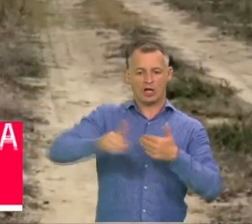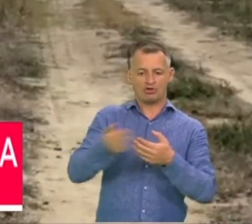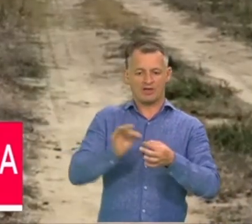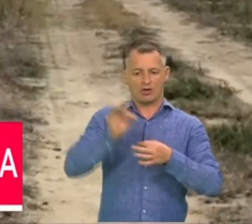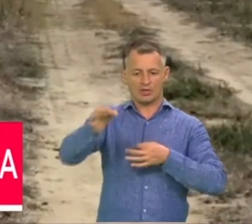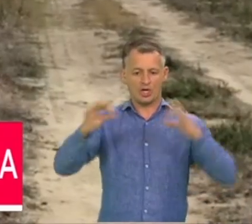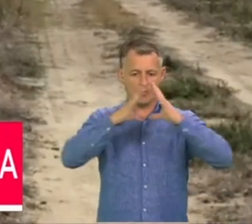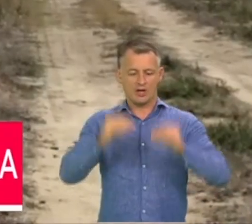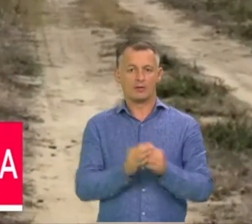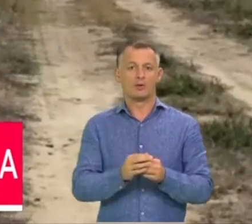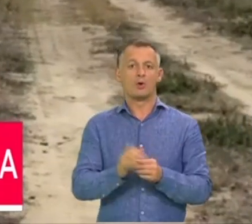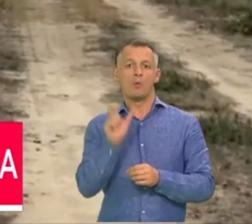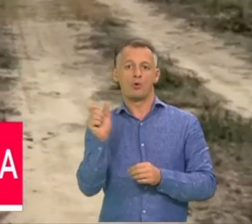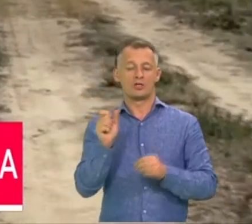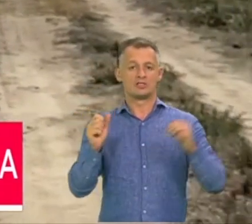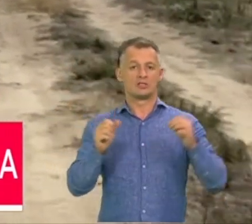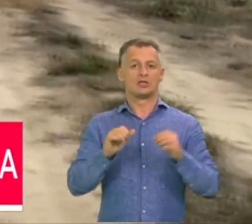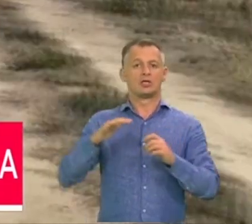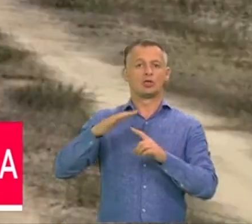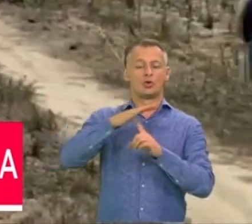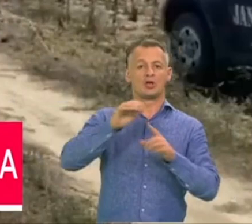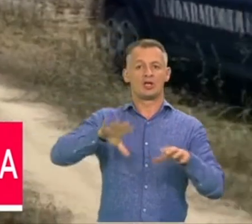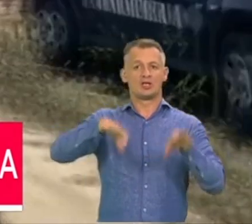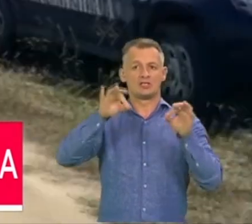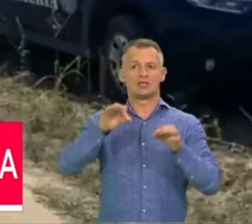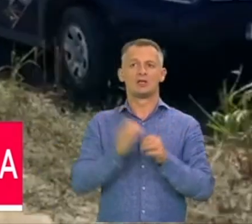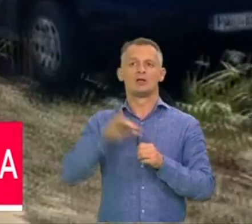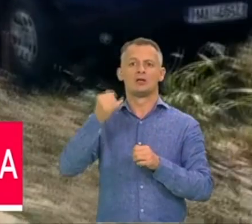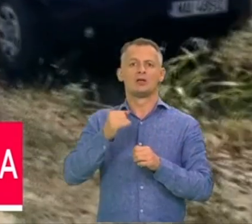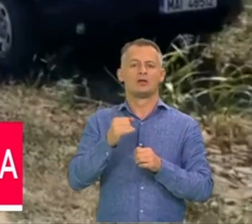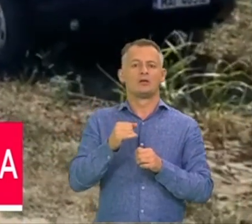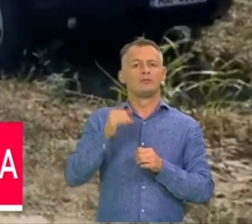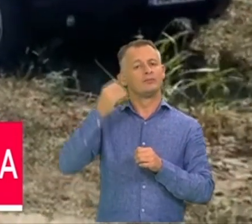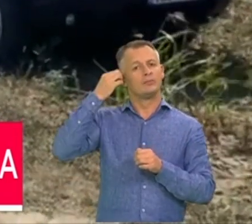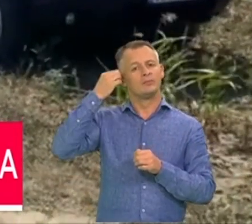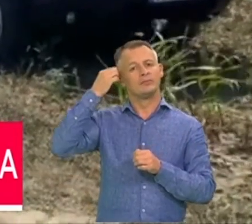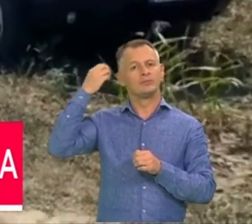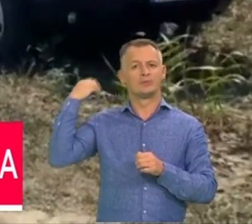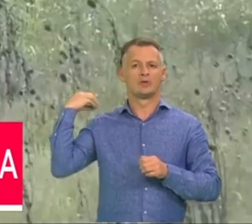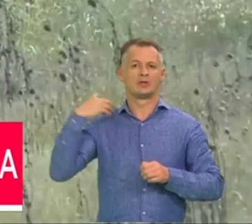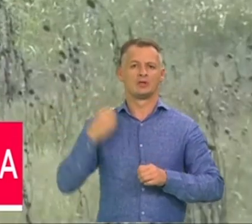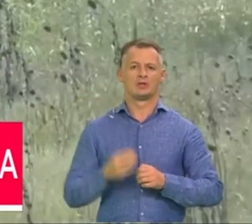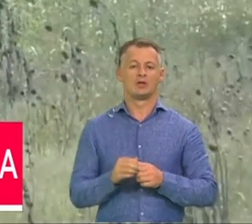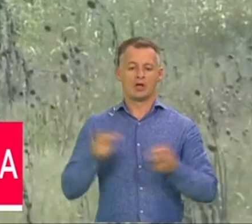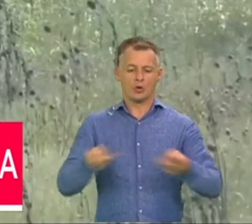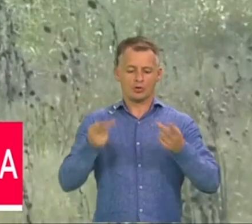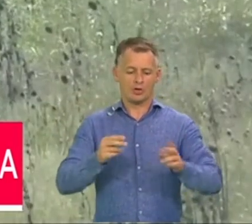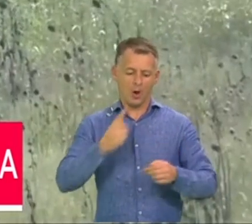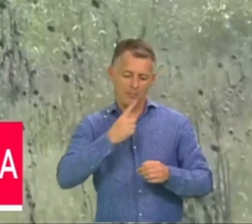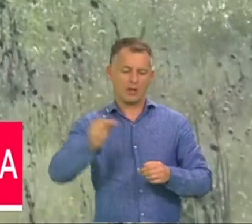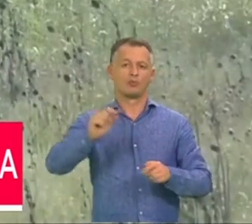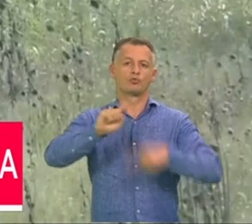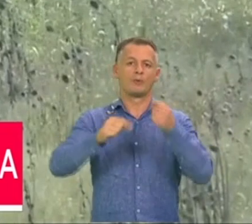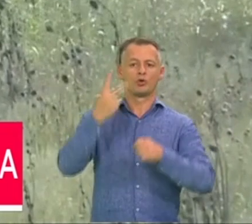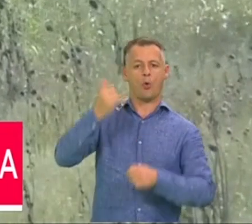Bucățile din dronă au fost găsite pe un câmp dintre localitățile Nufăru și Victoria, la 20 de kilometri de granița cu Ucraina. Căutările au pornit după două